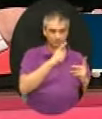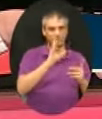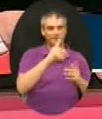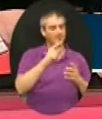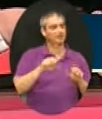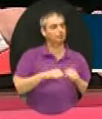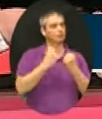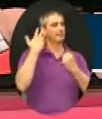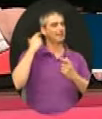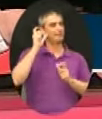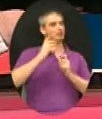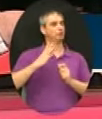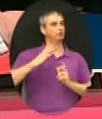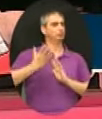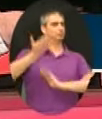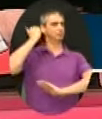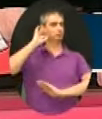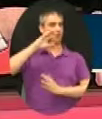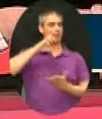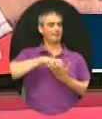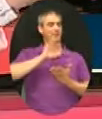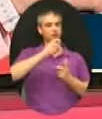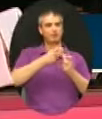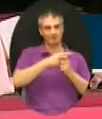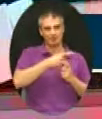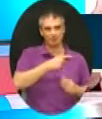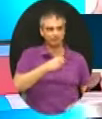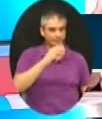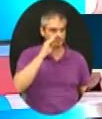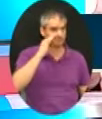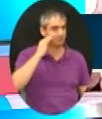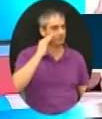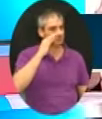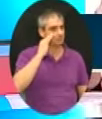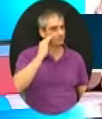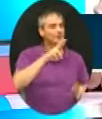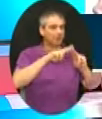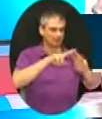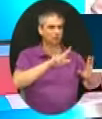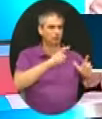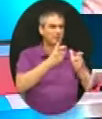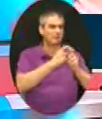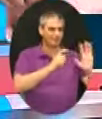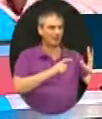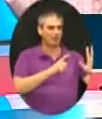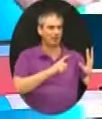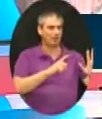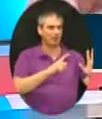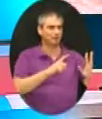האליטה הקודמת ועם המיינסטרים של המפלגה הזו שליווה אותה שנים. אז תשאיר את המפלגה לפיילין. תודה רבה.